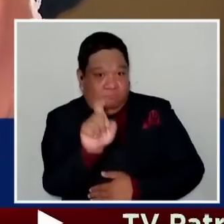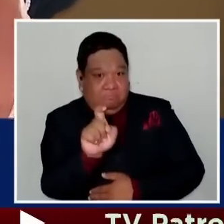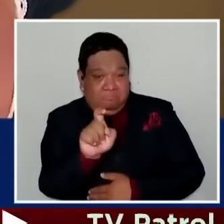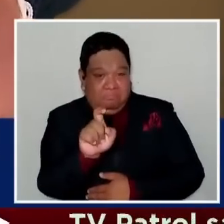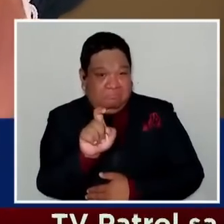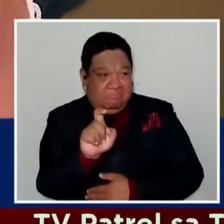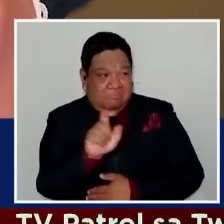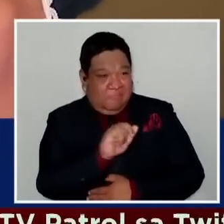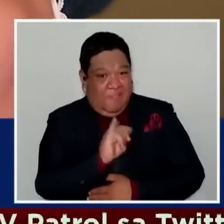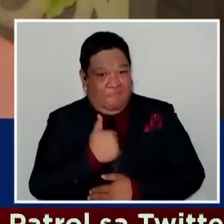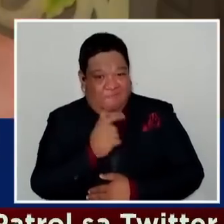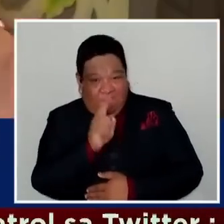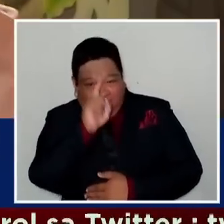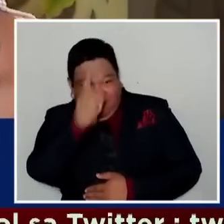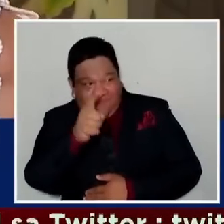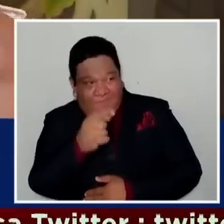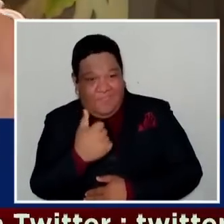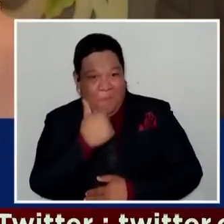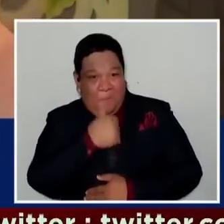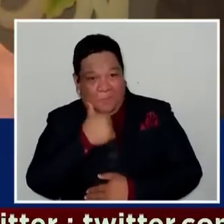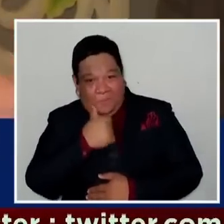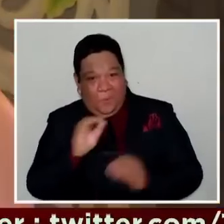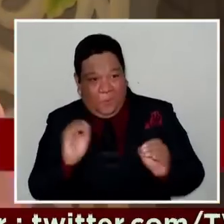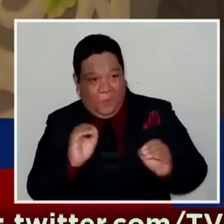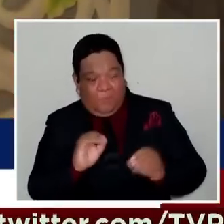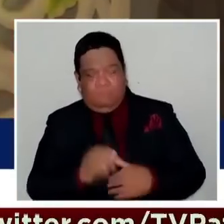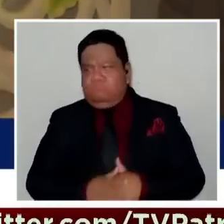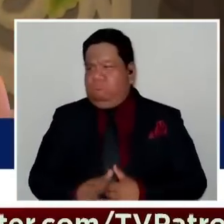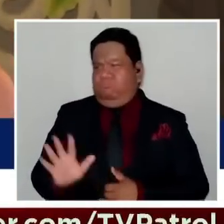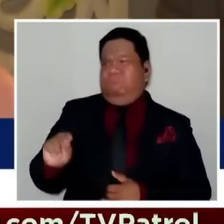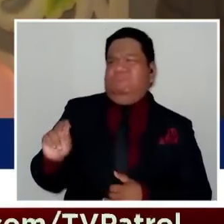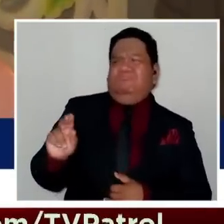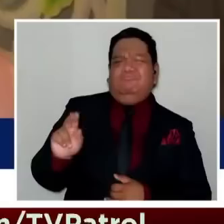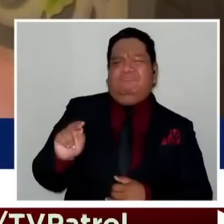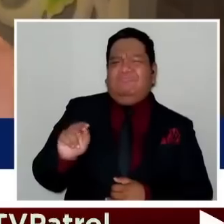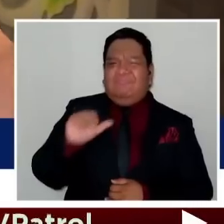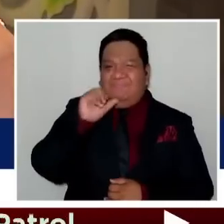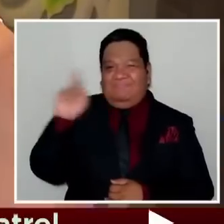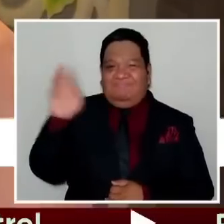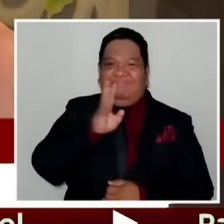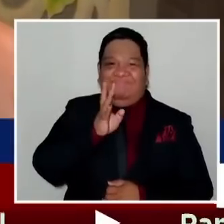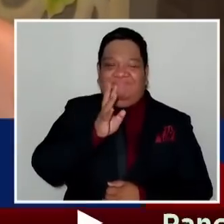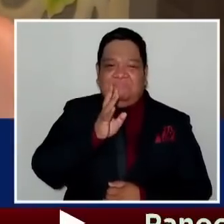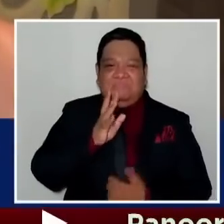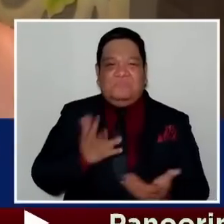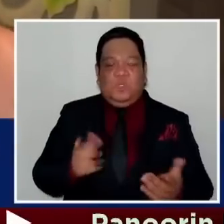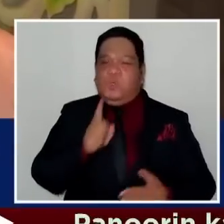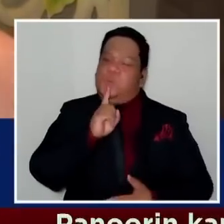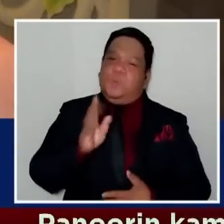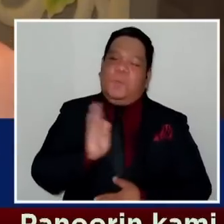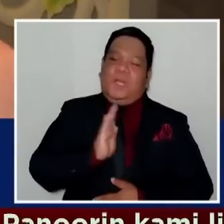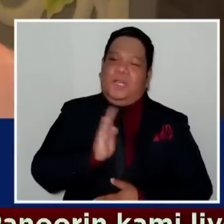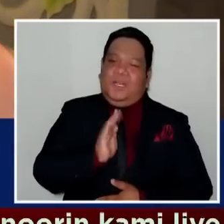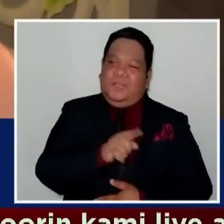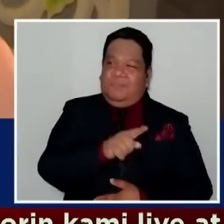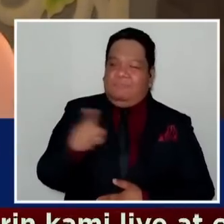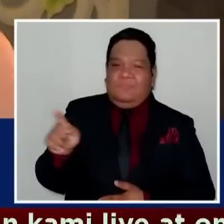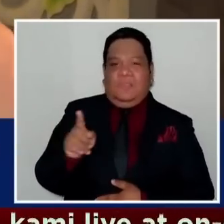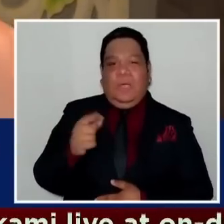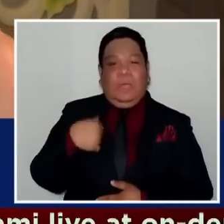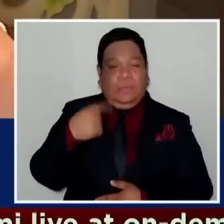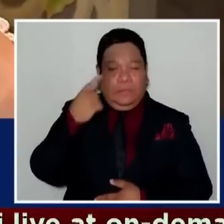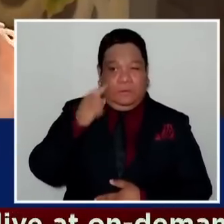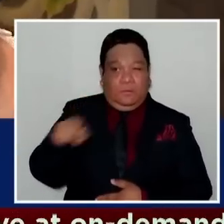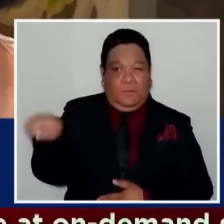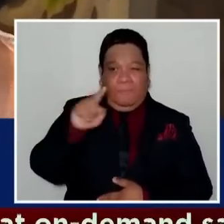si Pipay sa apat? Hindi. Actually, hindi naman. Sobrang bait niya mga yan. At saka, I think they know,